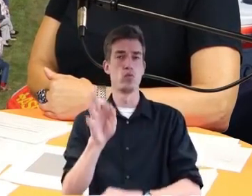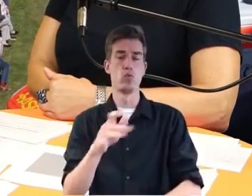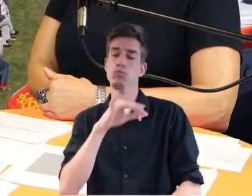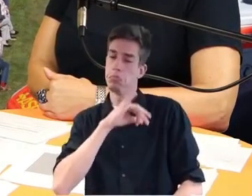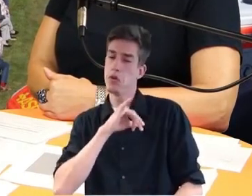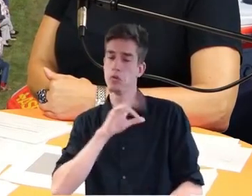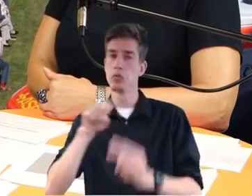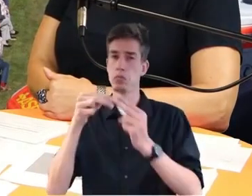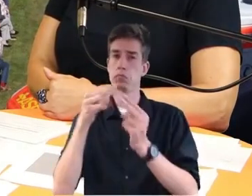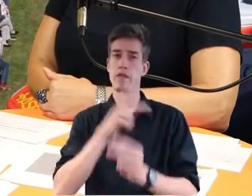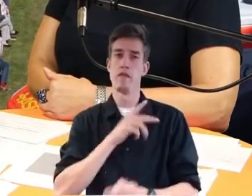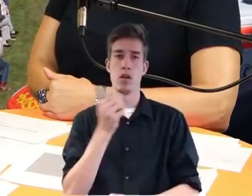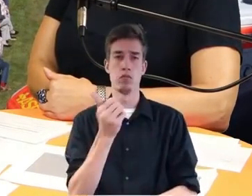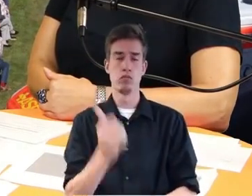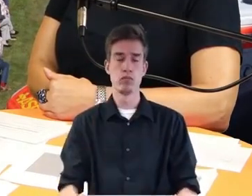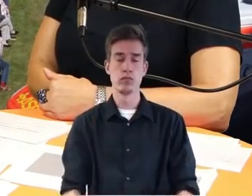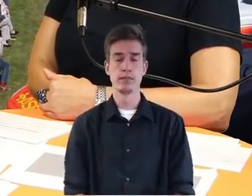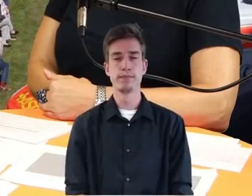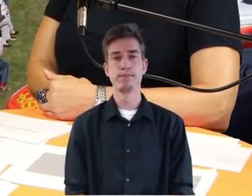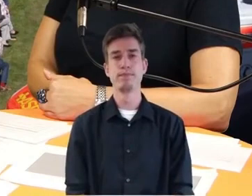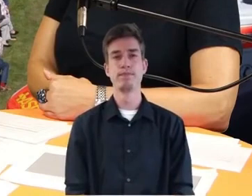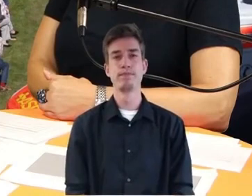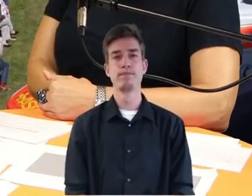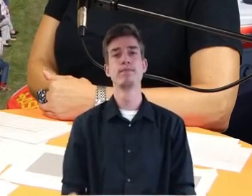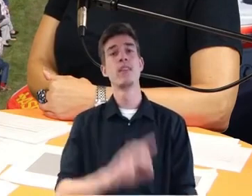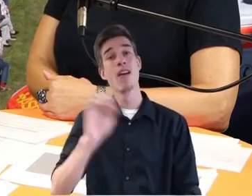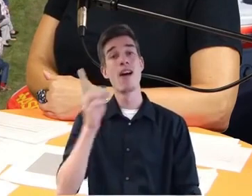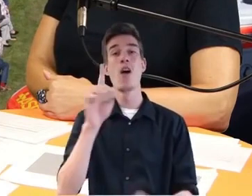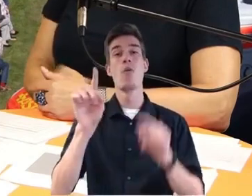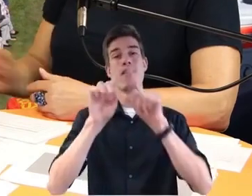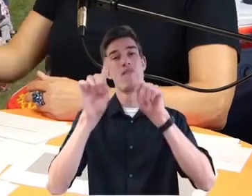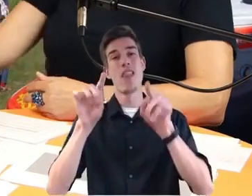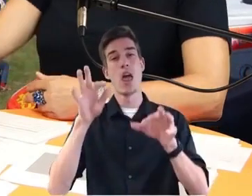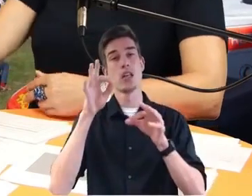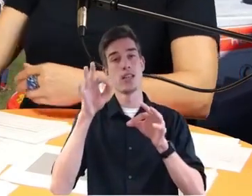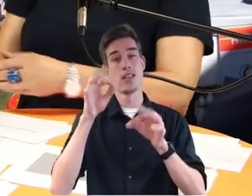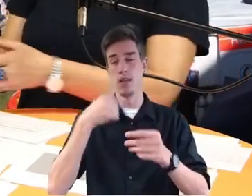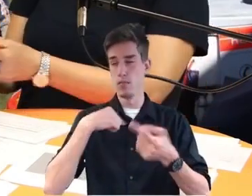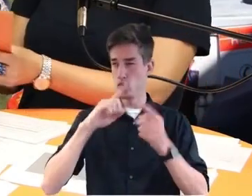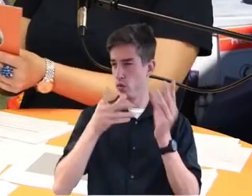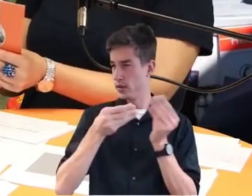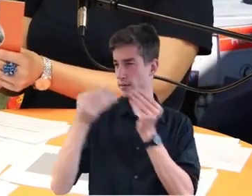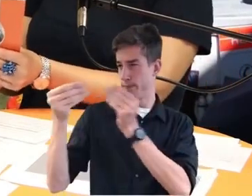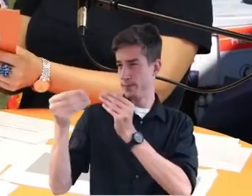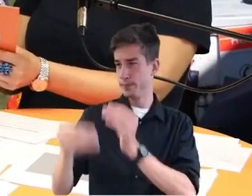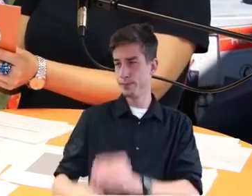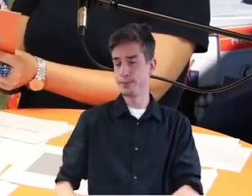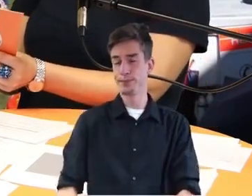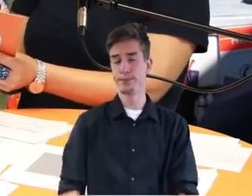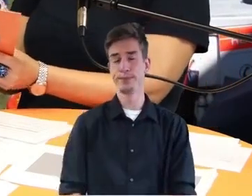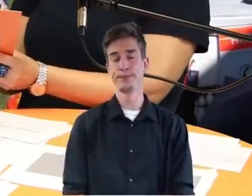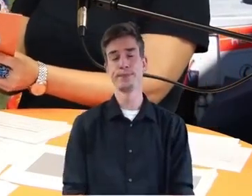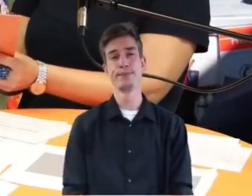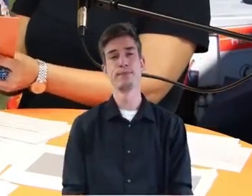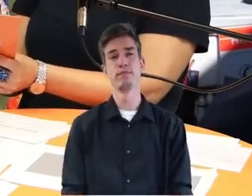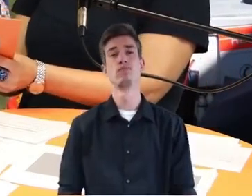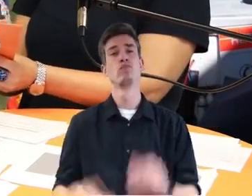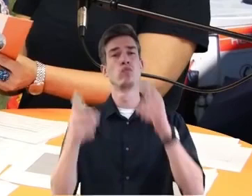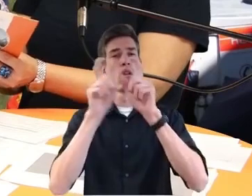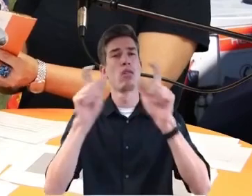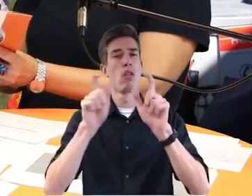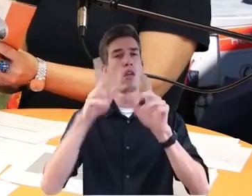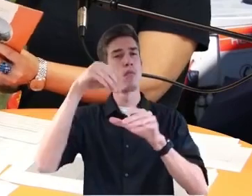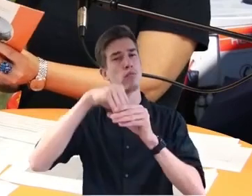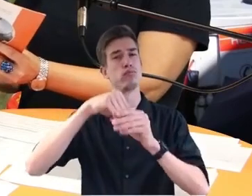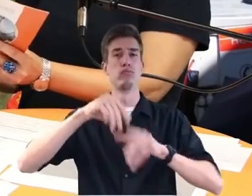sind. Und wir haben natürlich auch eine breite Palette Flyer, wenn ich die Ihnen eben auch übergeben darf, zu verschiedensten Themen, die